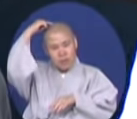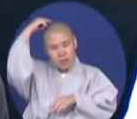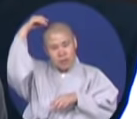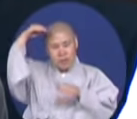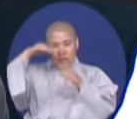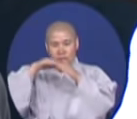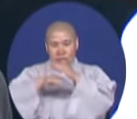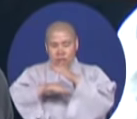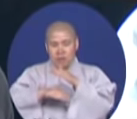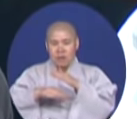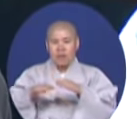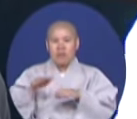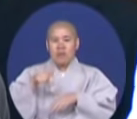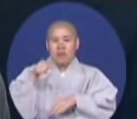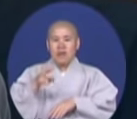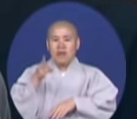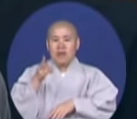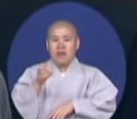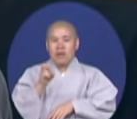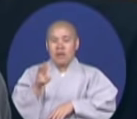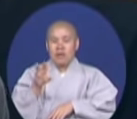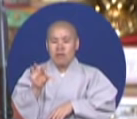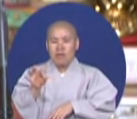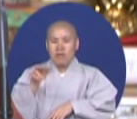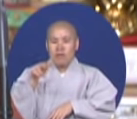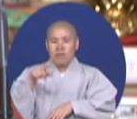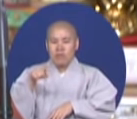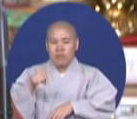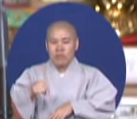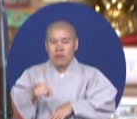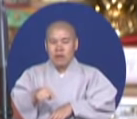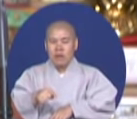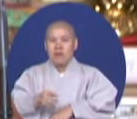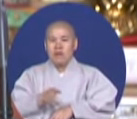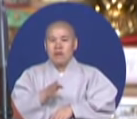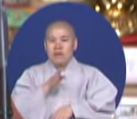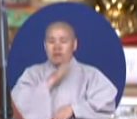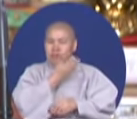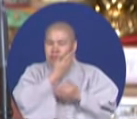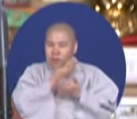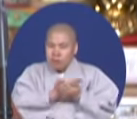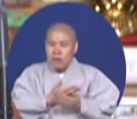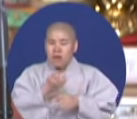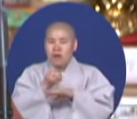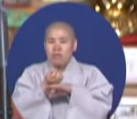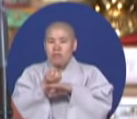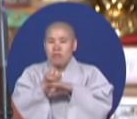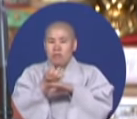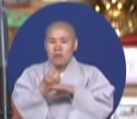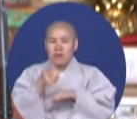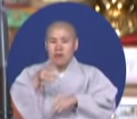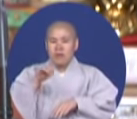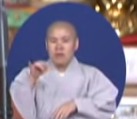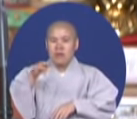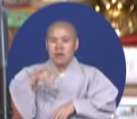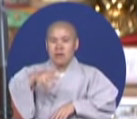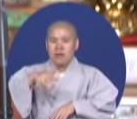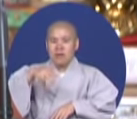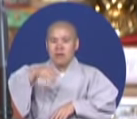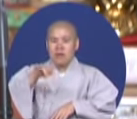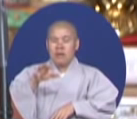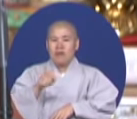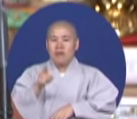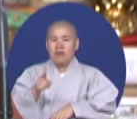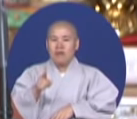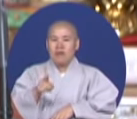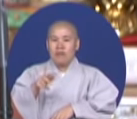보물 중에 보물을 계명주라고 그래요. 저 계명주를 옆치 치지어 정상이라